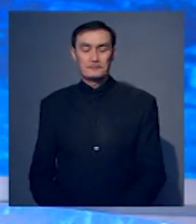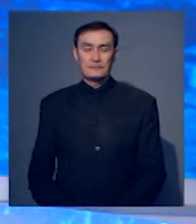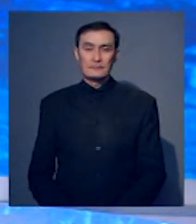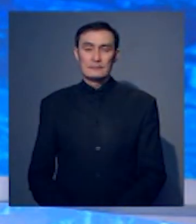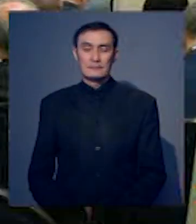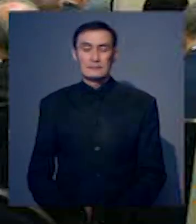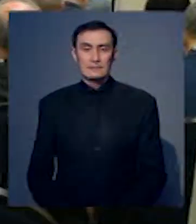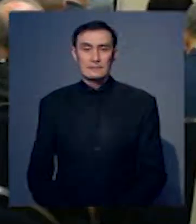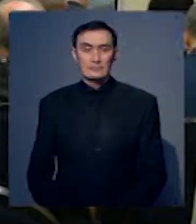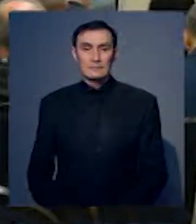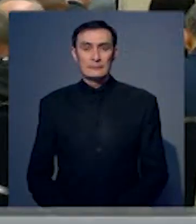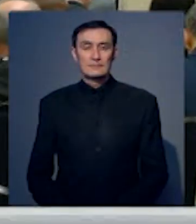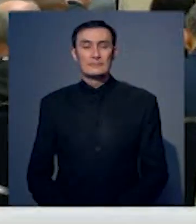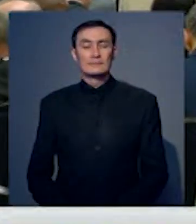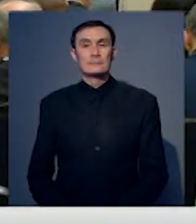Сыздыкова.